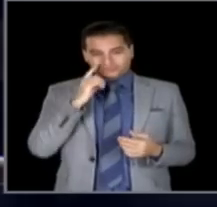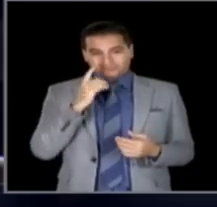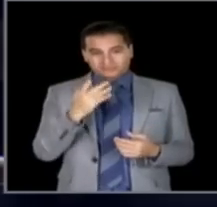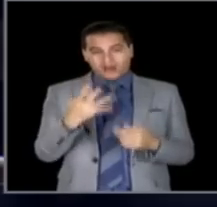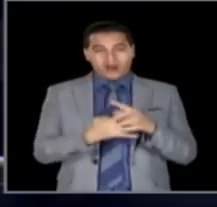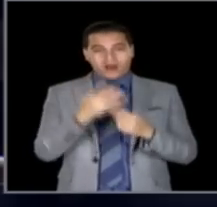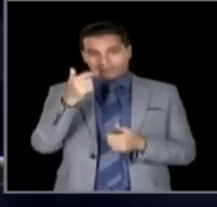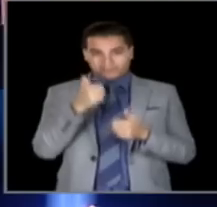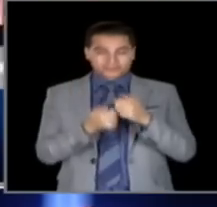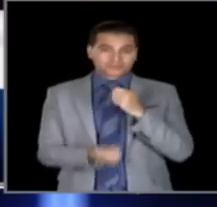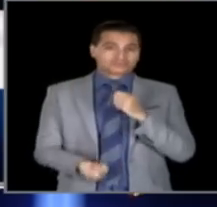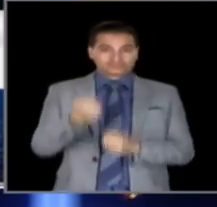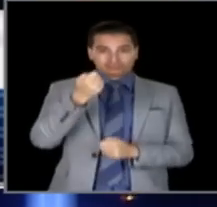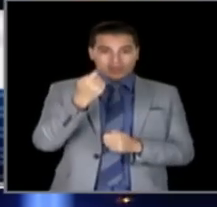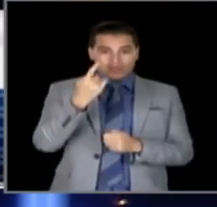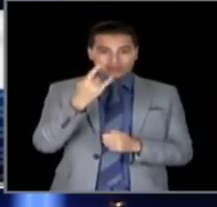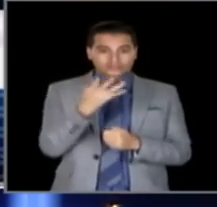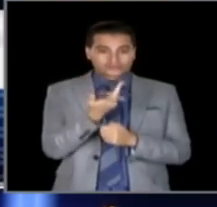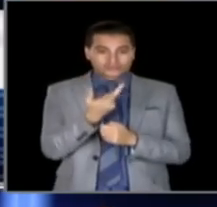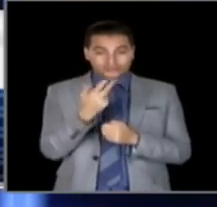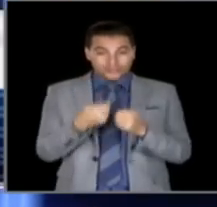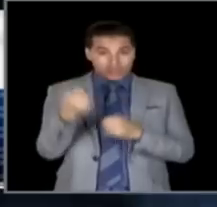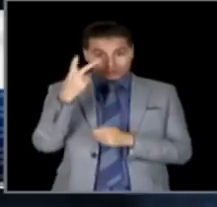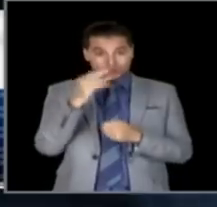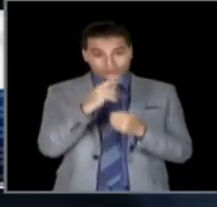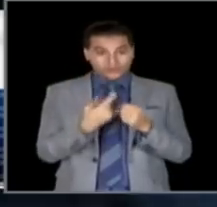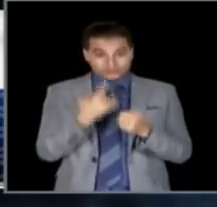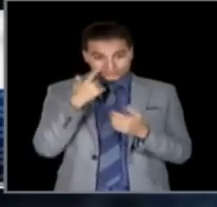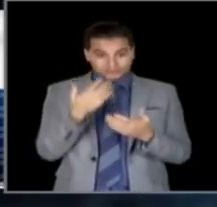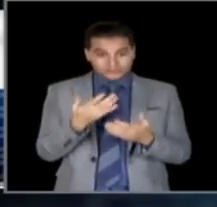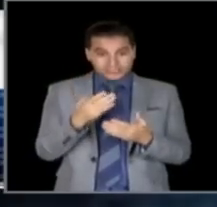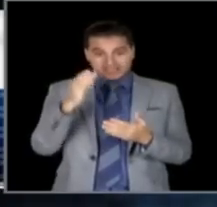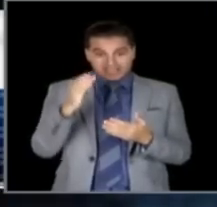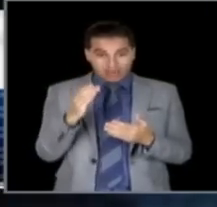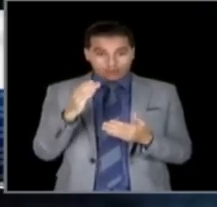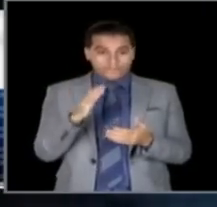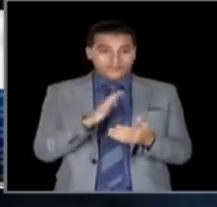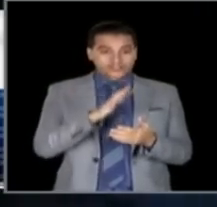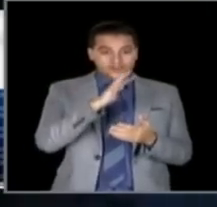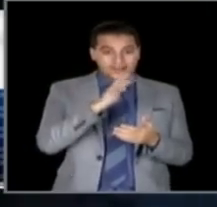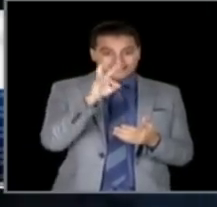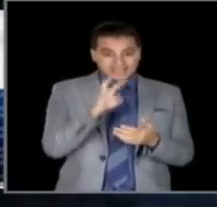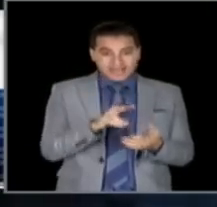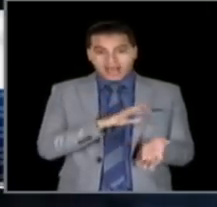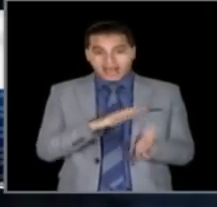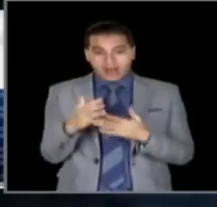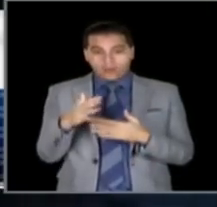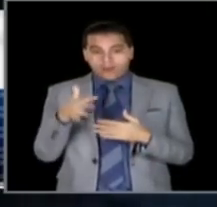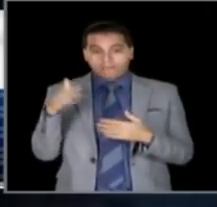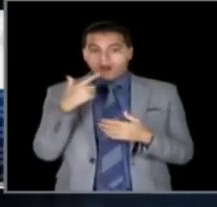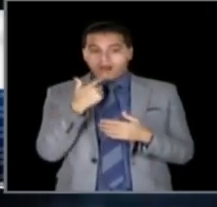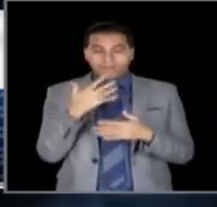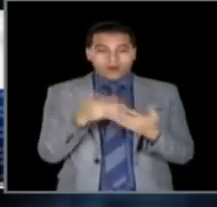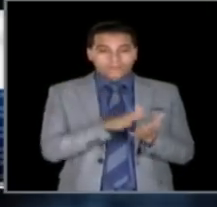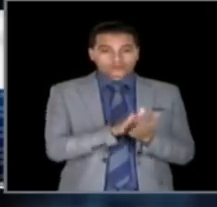النهارده. أربع اختيارات بزائد 20 أو ناقص 10. جنوب سيناء، شمال سيناء، البحر